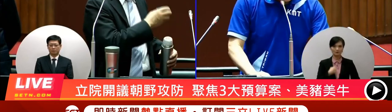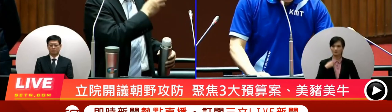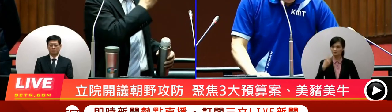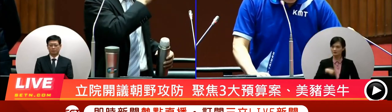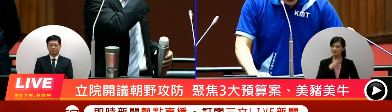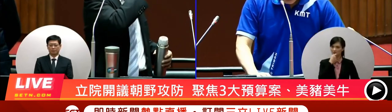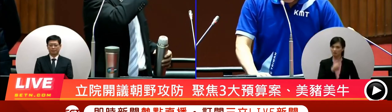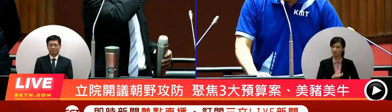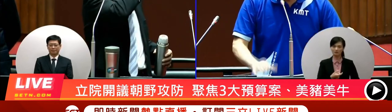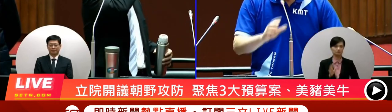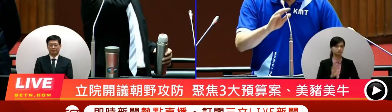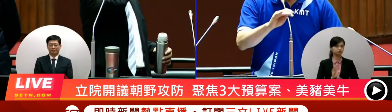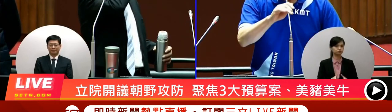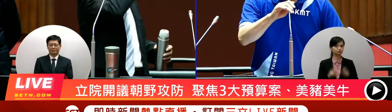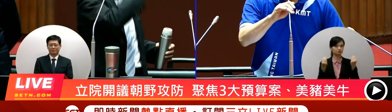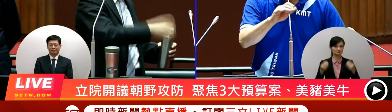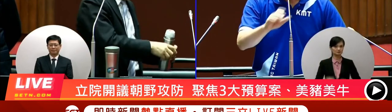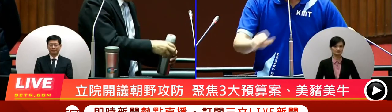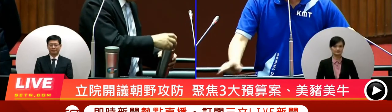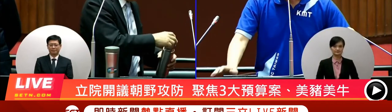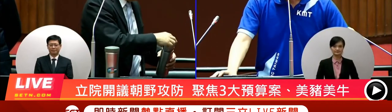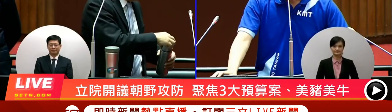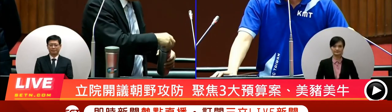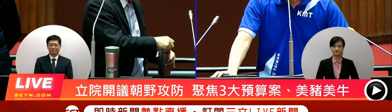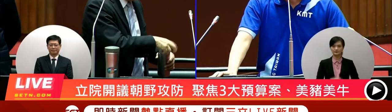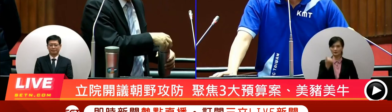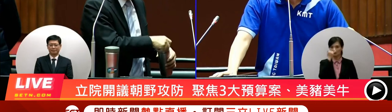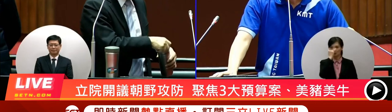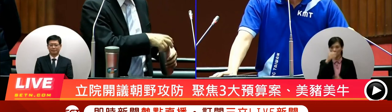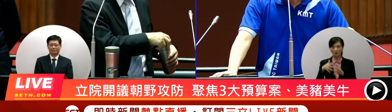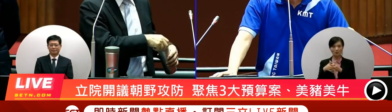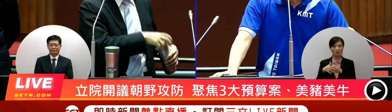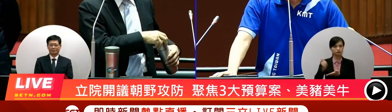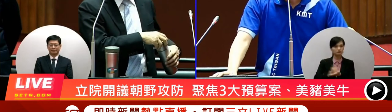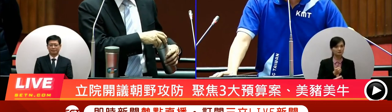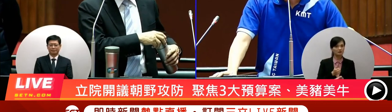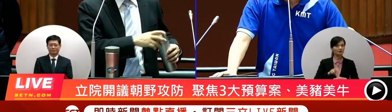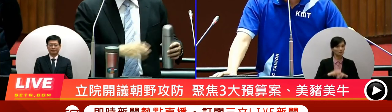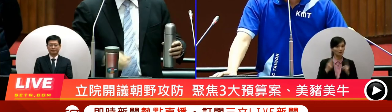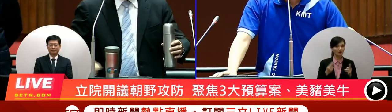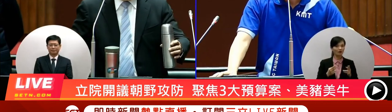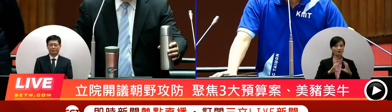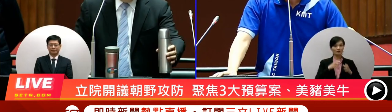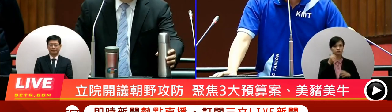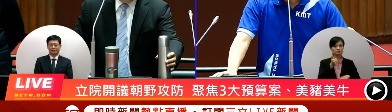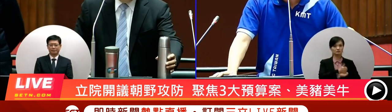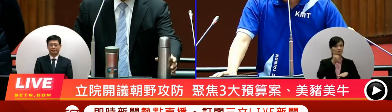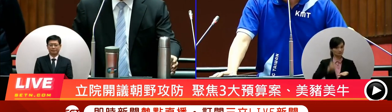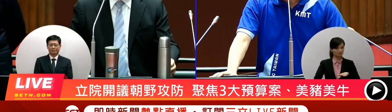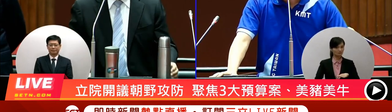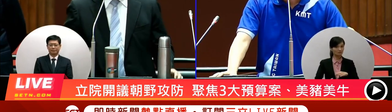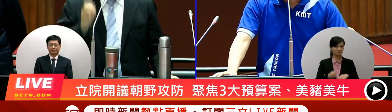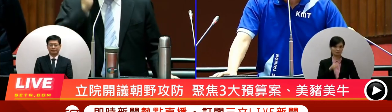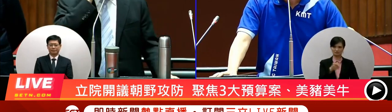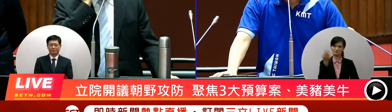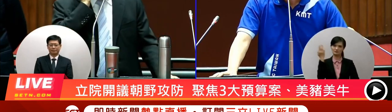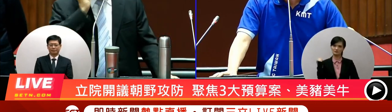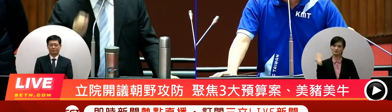好，说美猪进来，总统要下台，这也是你们讲